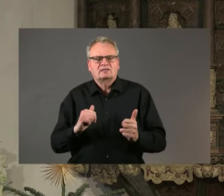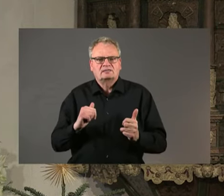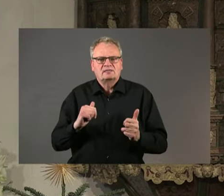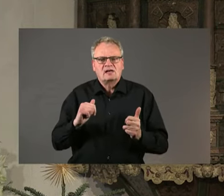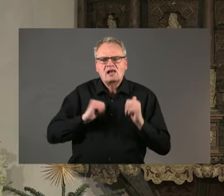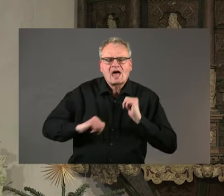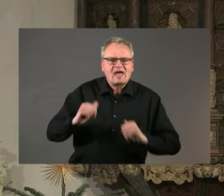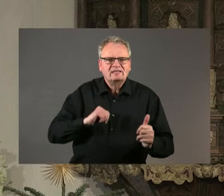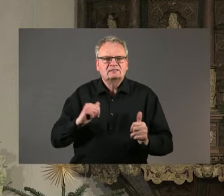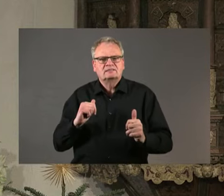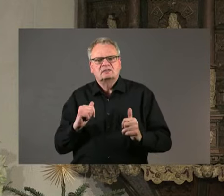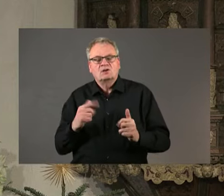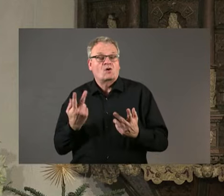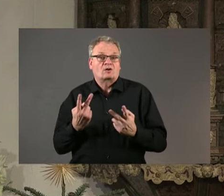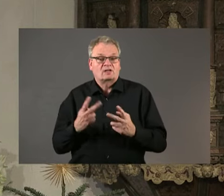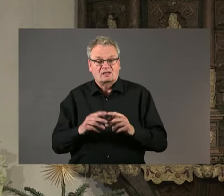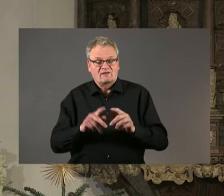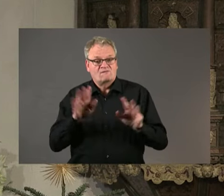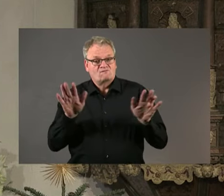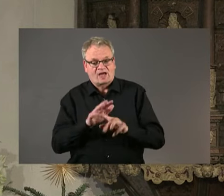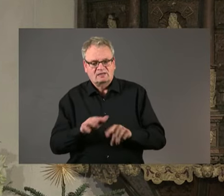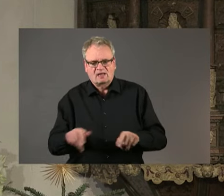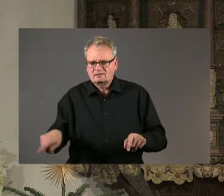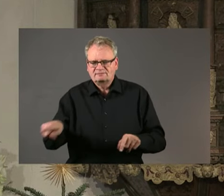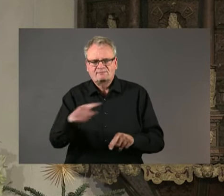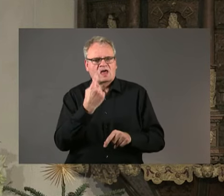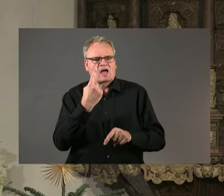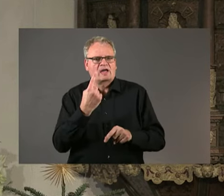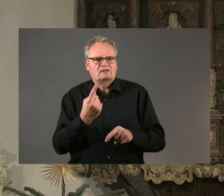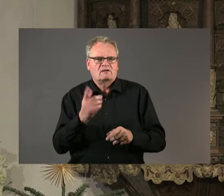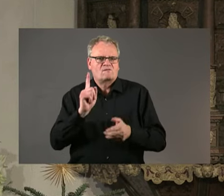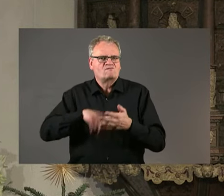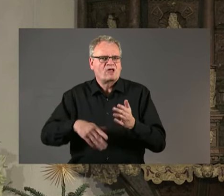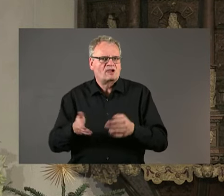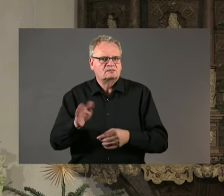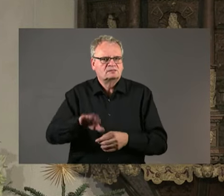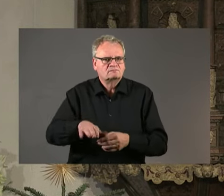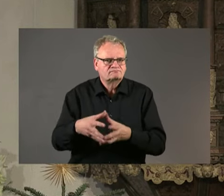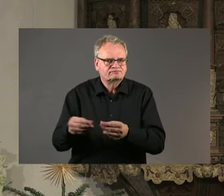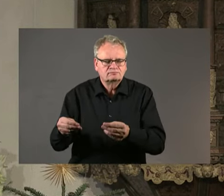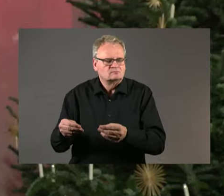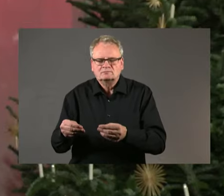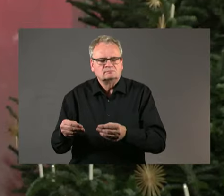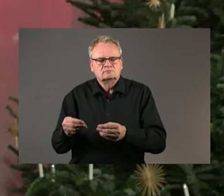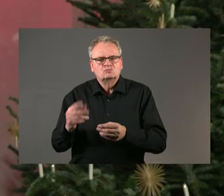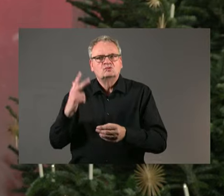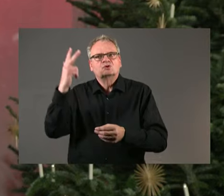an unserem Tisch fehlen wird. Lass mich deine Nähe spüren, Gott.